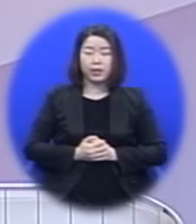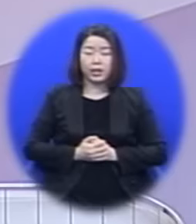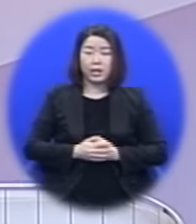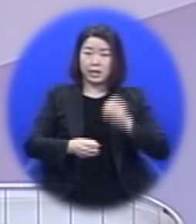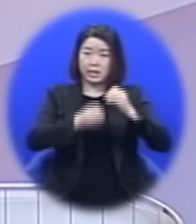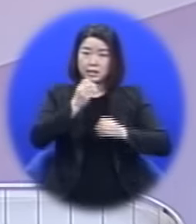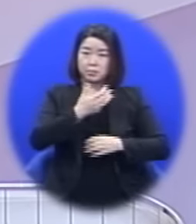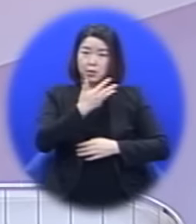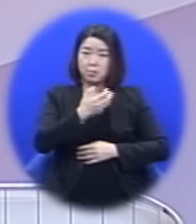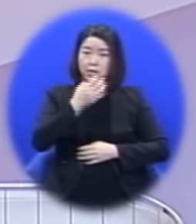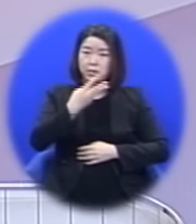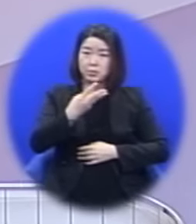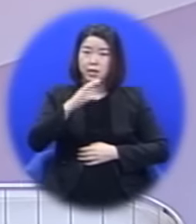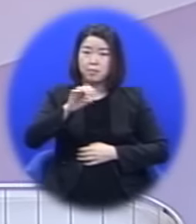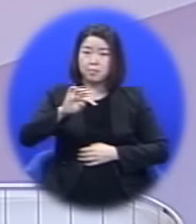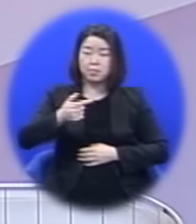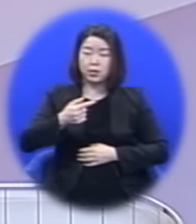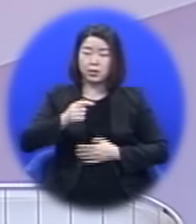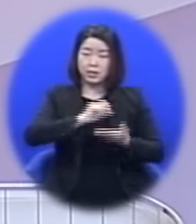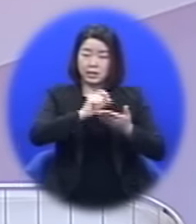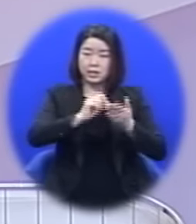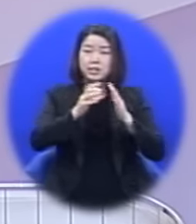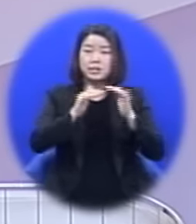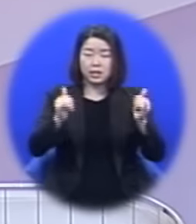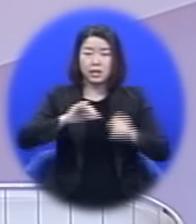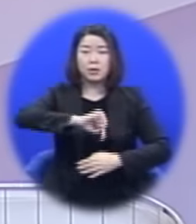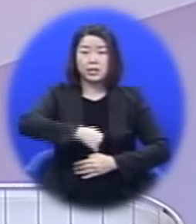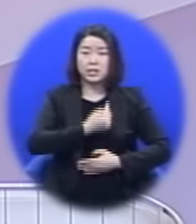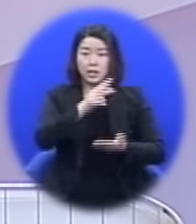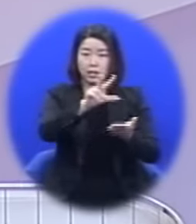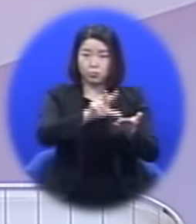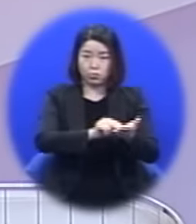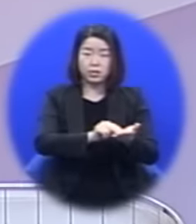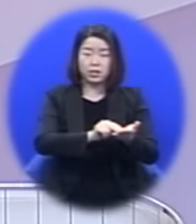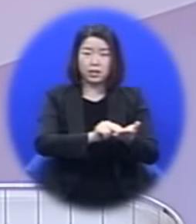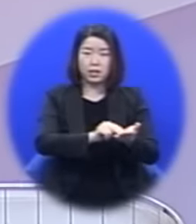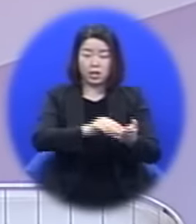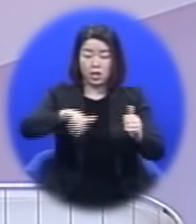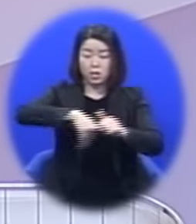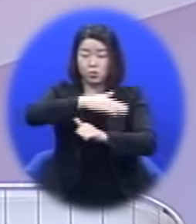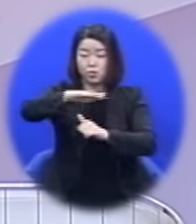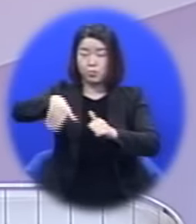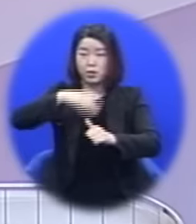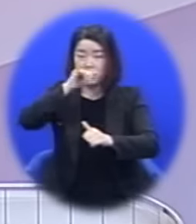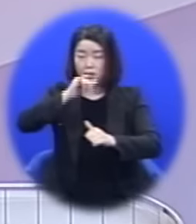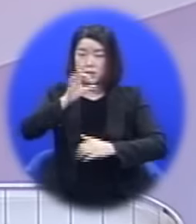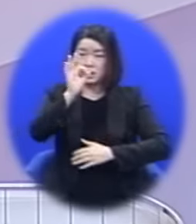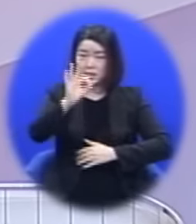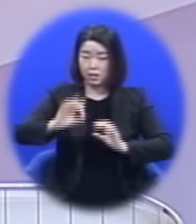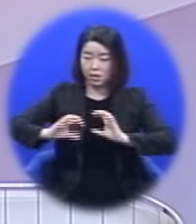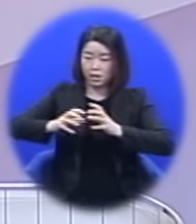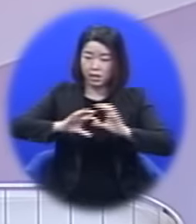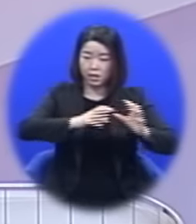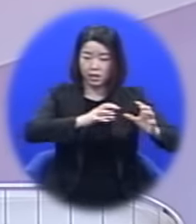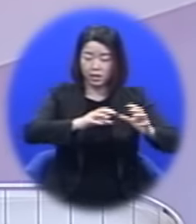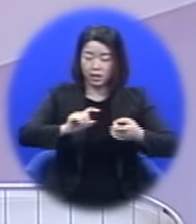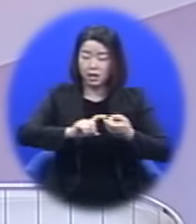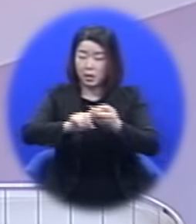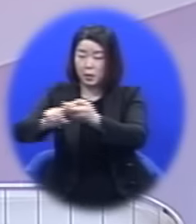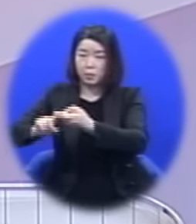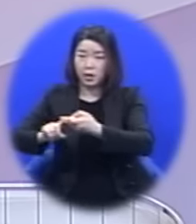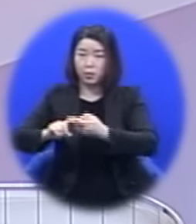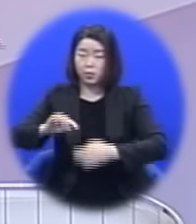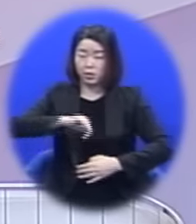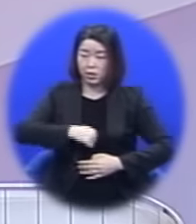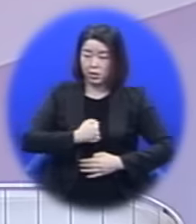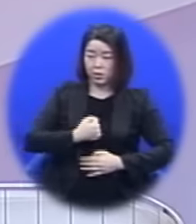시편 83편에 시편 기자는 자기의 문제가 주변에 있는 열 나라가 연합을 해 동맹을 해서 자기들을